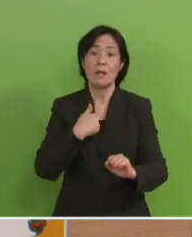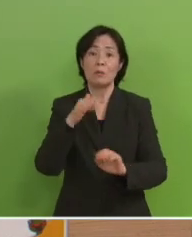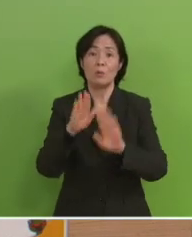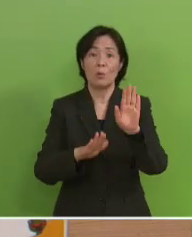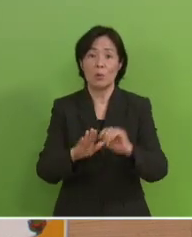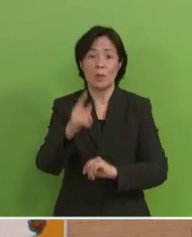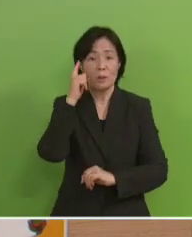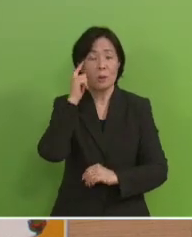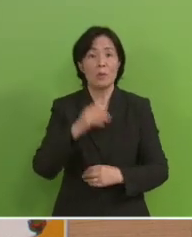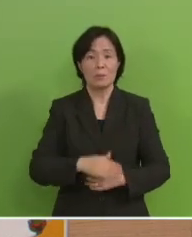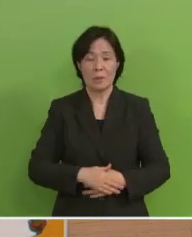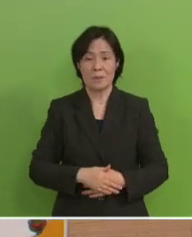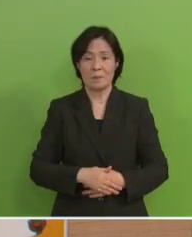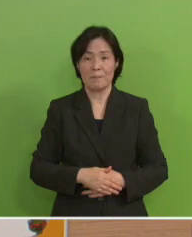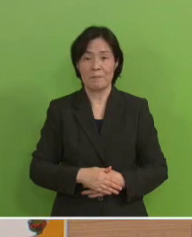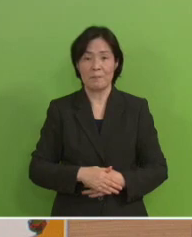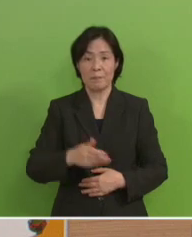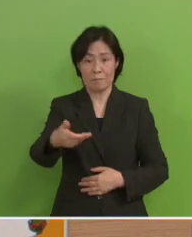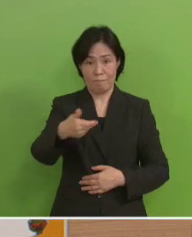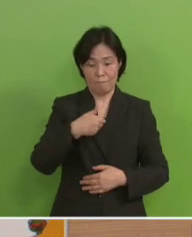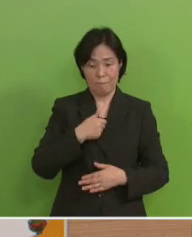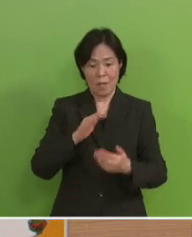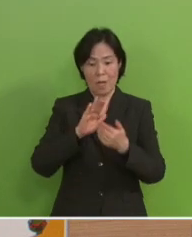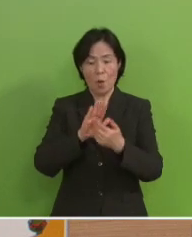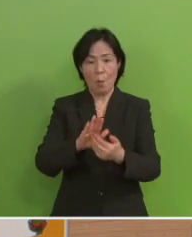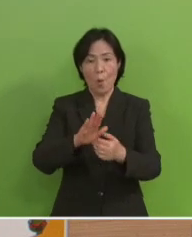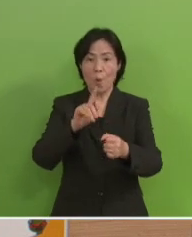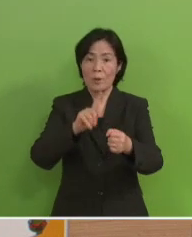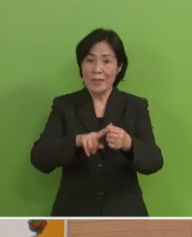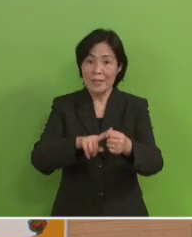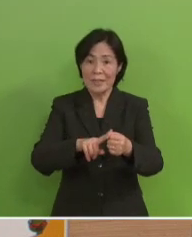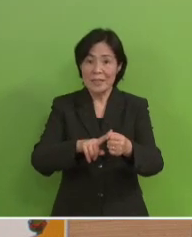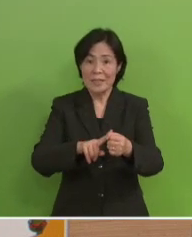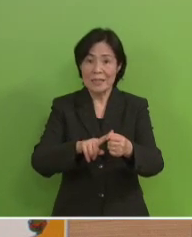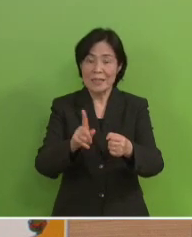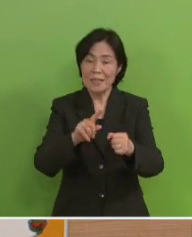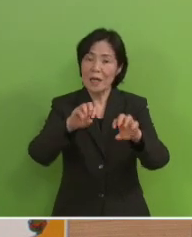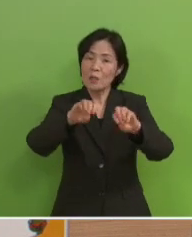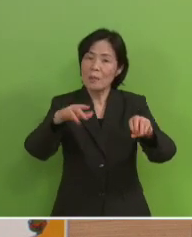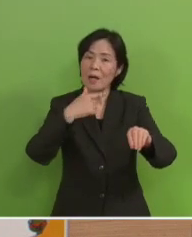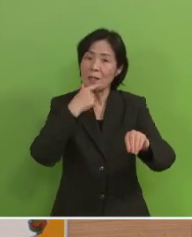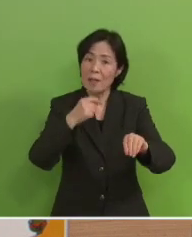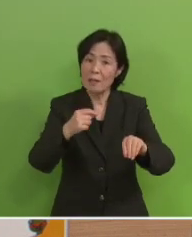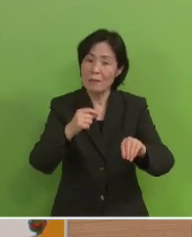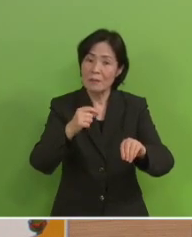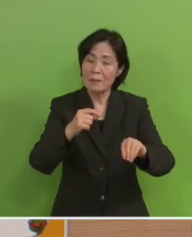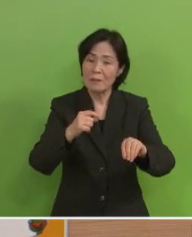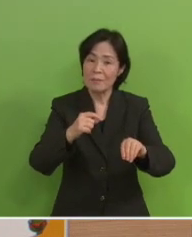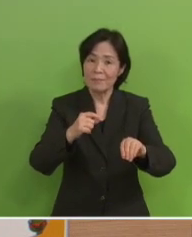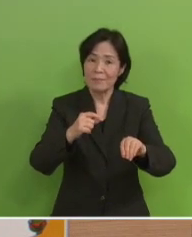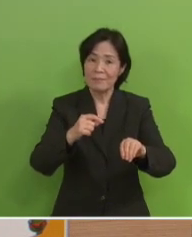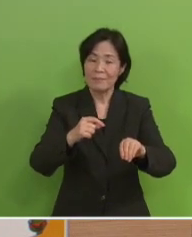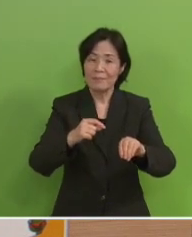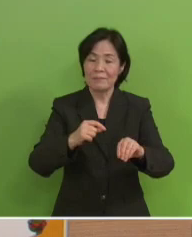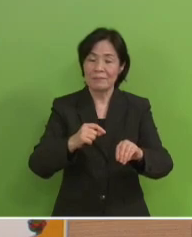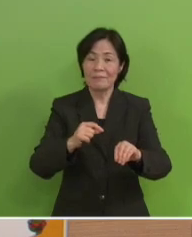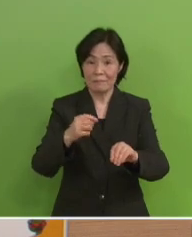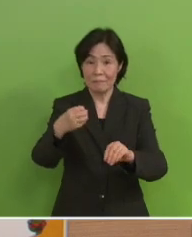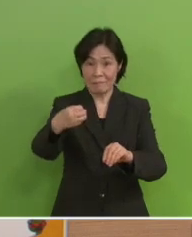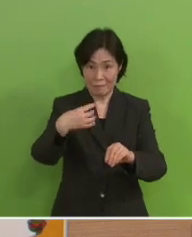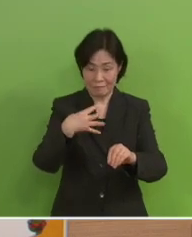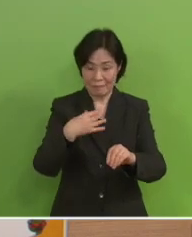ねなんか予防的にイこういうふうに呼びかけたいとかん情報的に